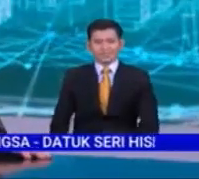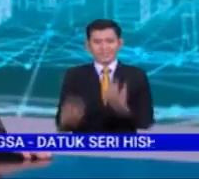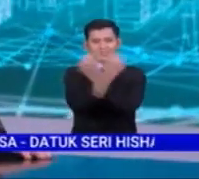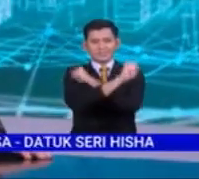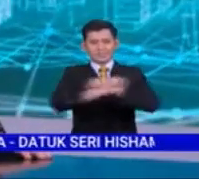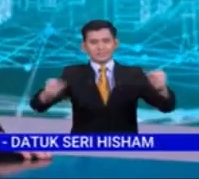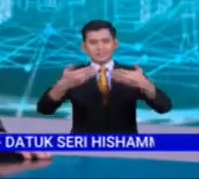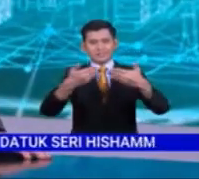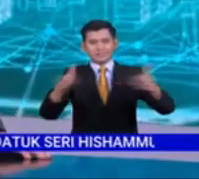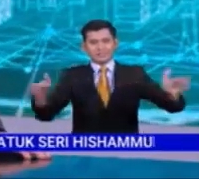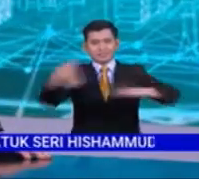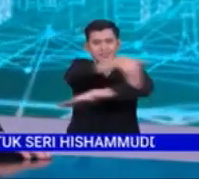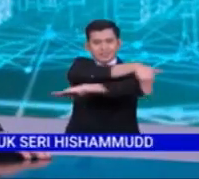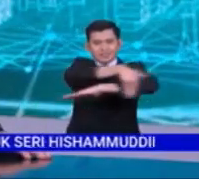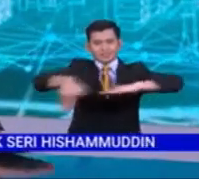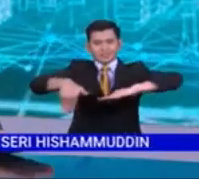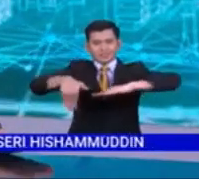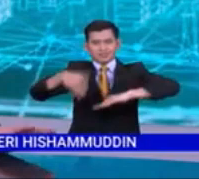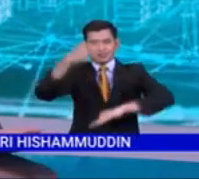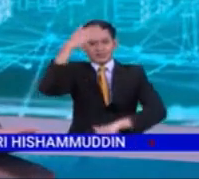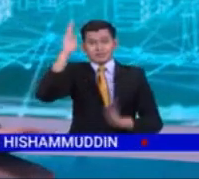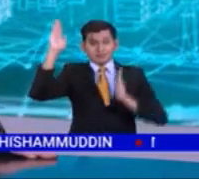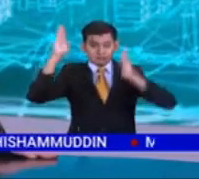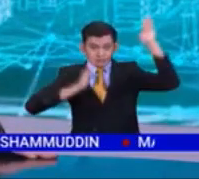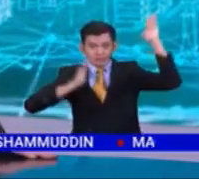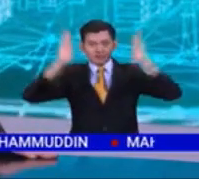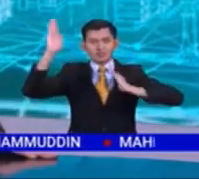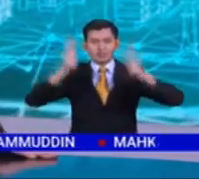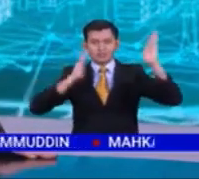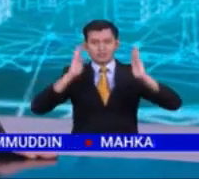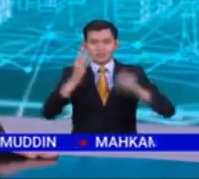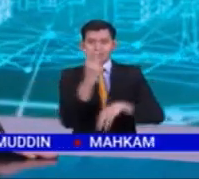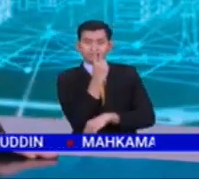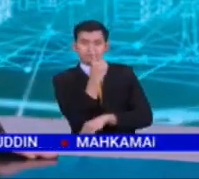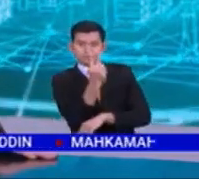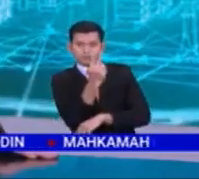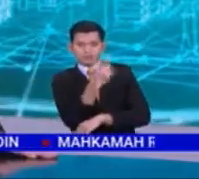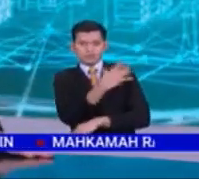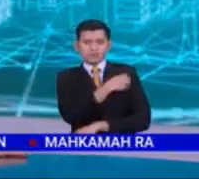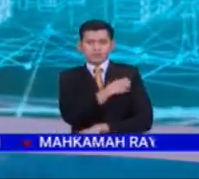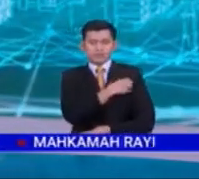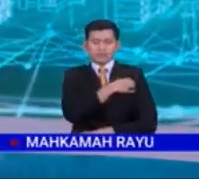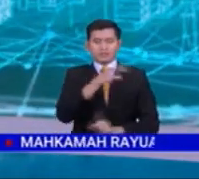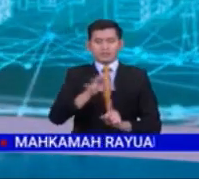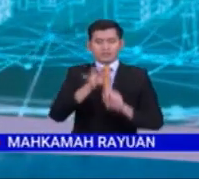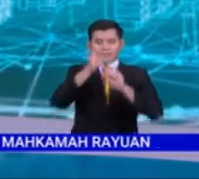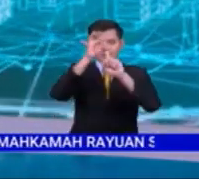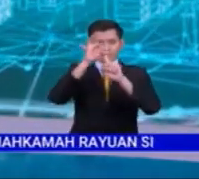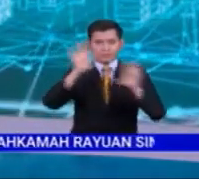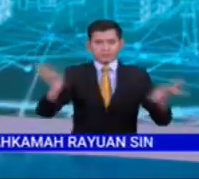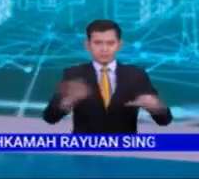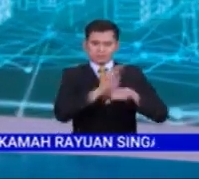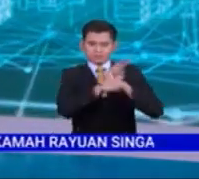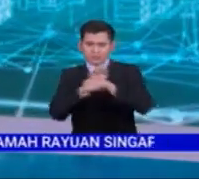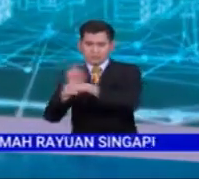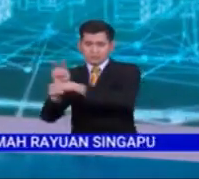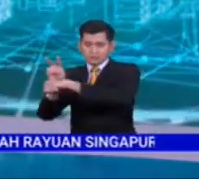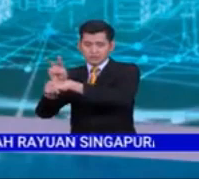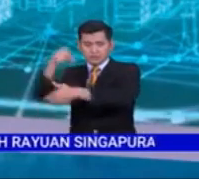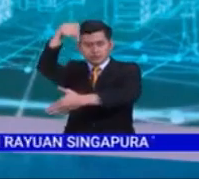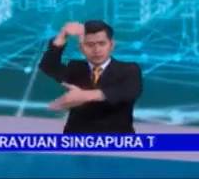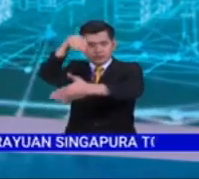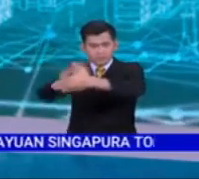Persediaan pembukaan sempadan Malaysia turut menyaksikan pasukan gerakan UMNO PGA telah diatur gerak untuk membuat pemantauan rapi di kawasan berhampiran